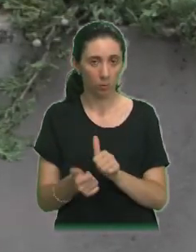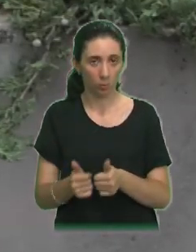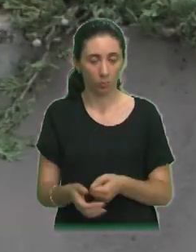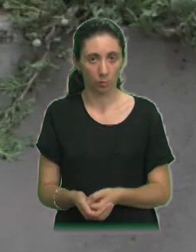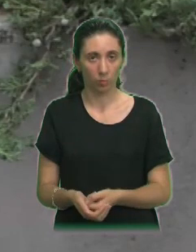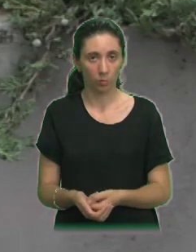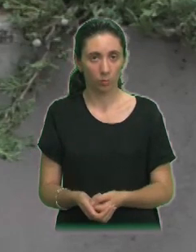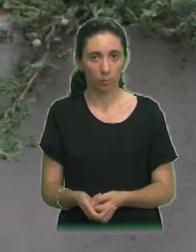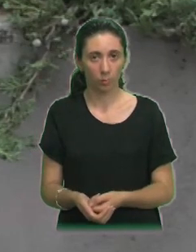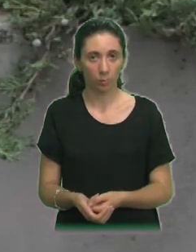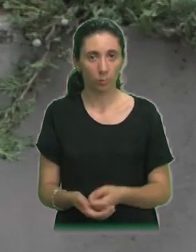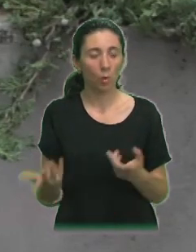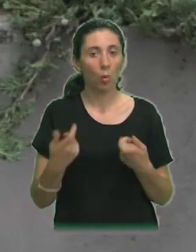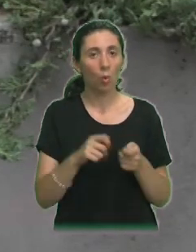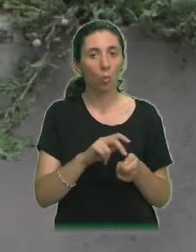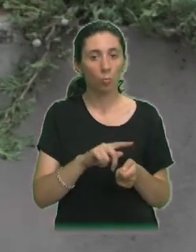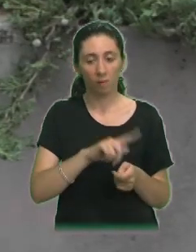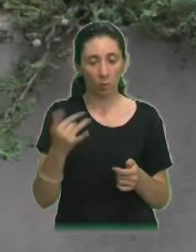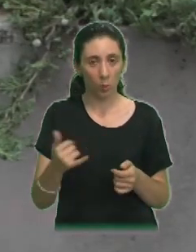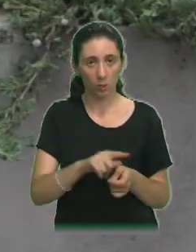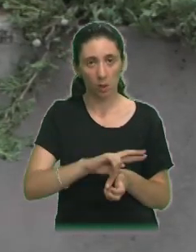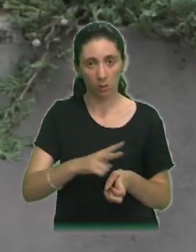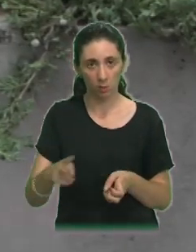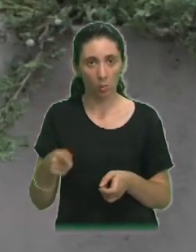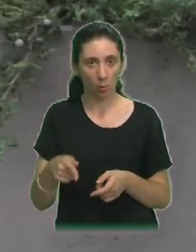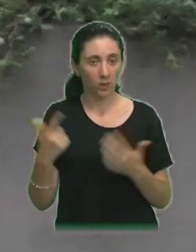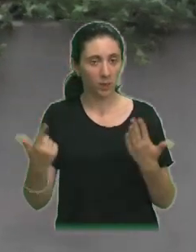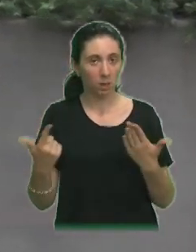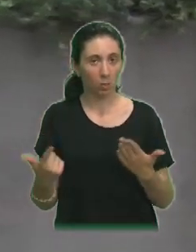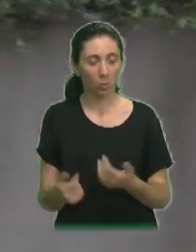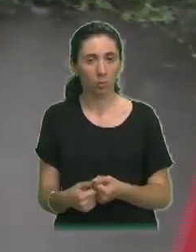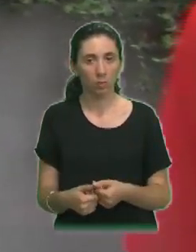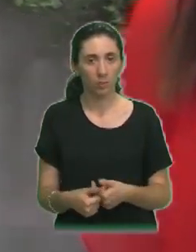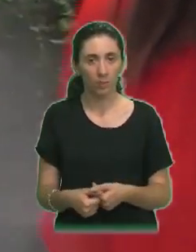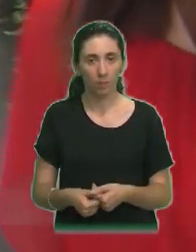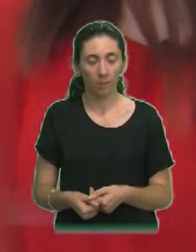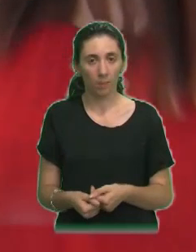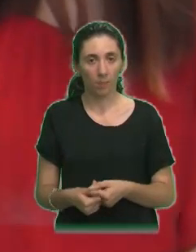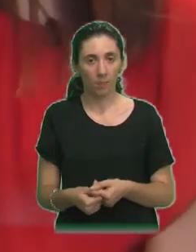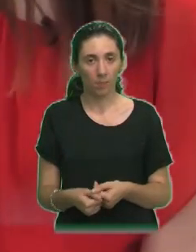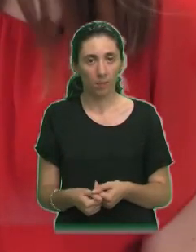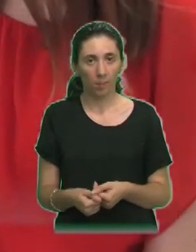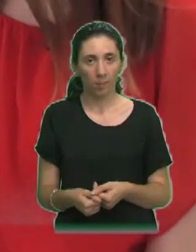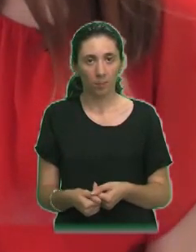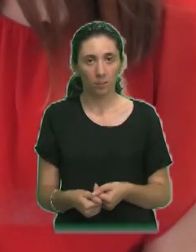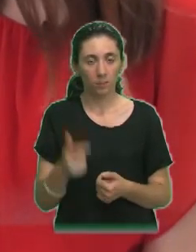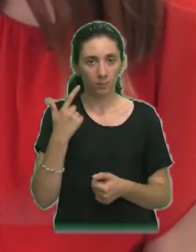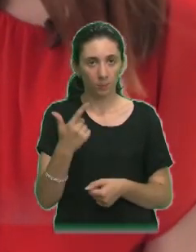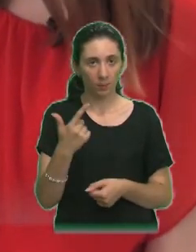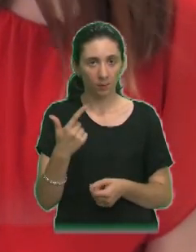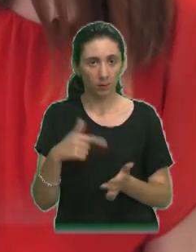posvećuju tome čisto iz ljubavi prema sportu. Uh-huh. Koliko klubova si onda do sad promijenila u ovih 7 godina?